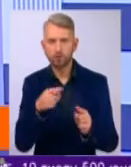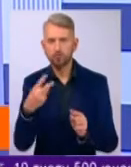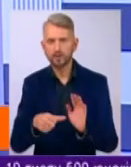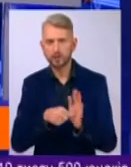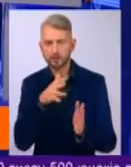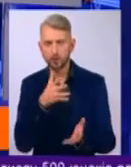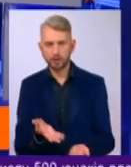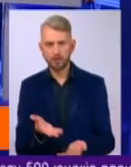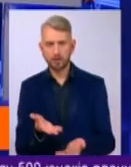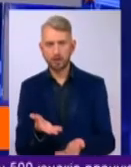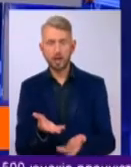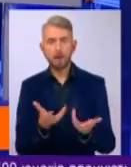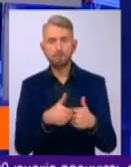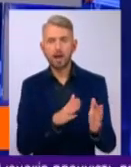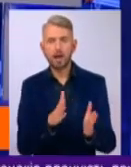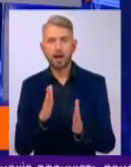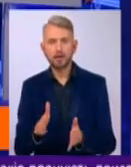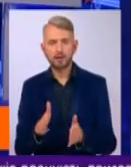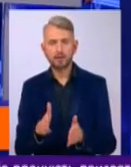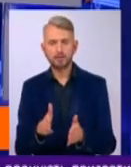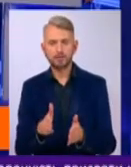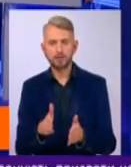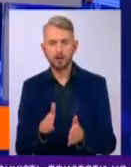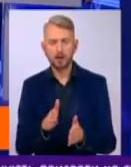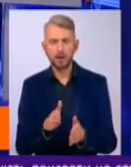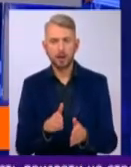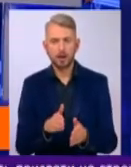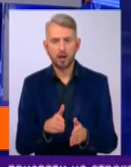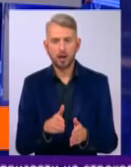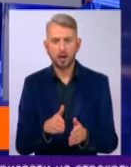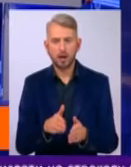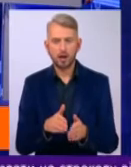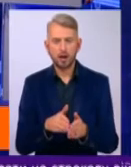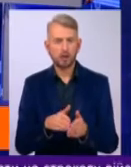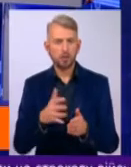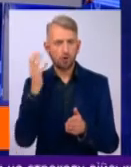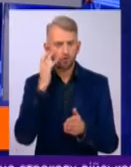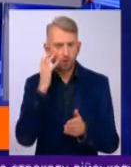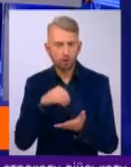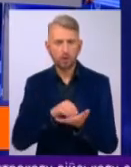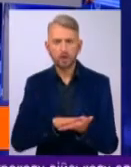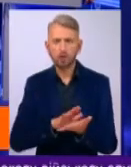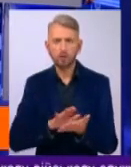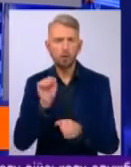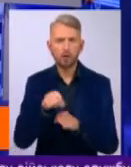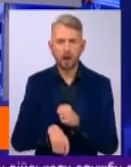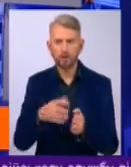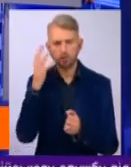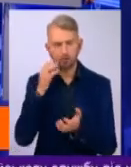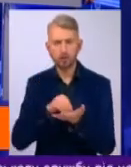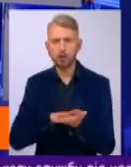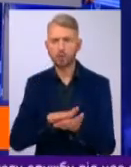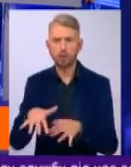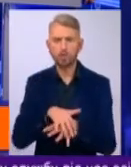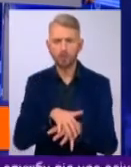26 років. Механізм долання ринку чорної необлікованої зброї в іншому. Треба людям